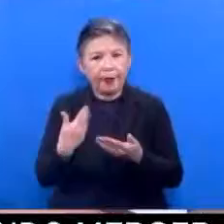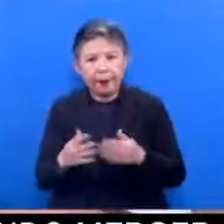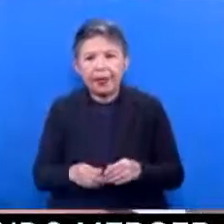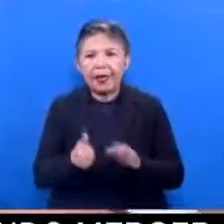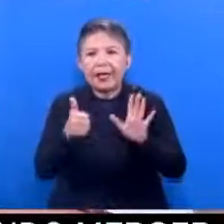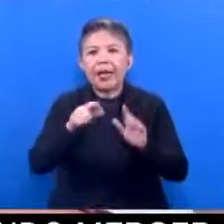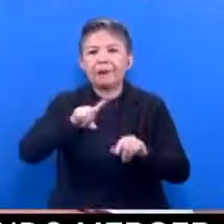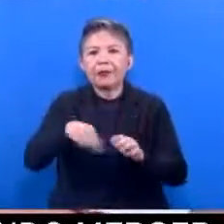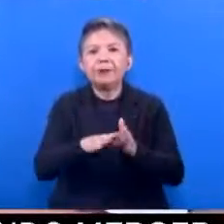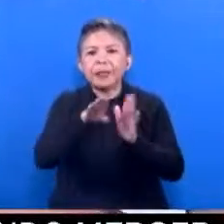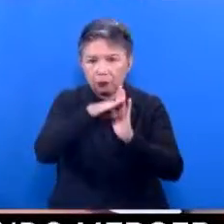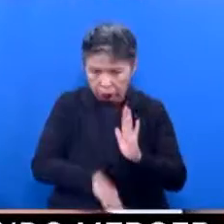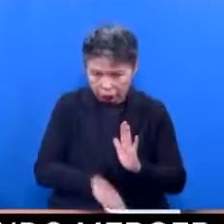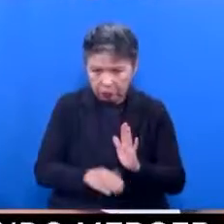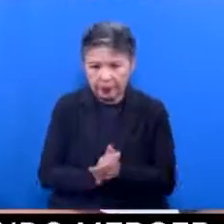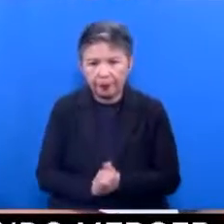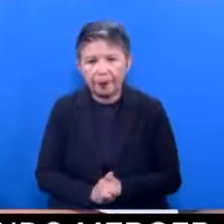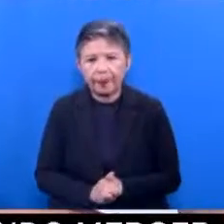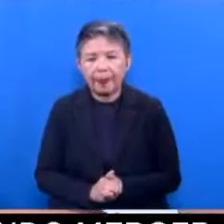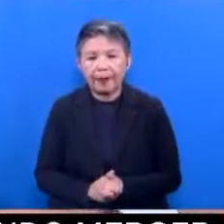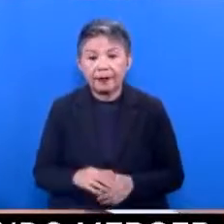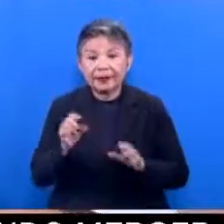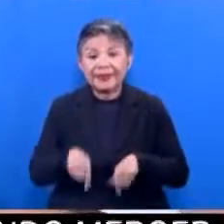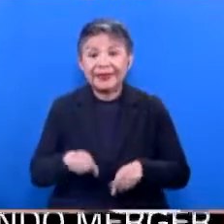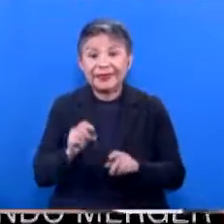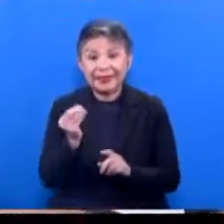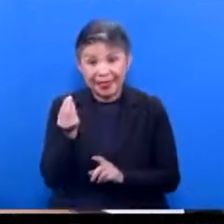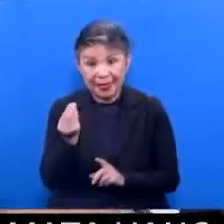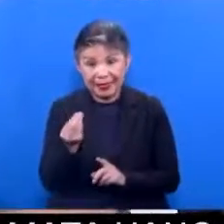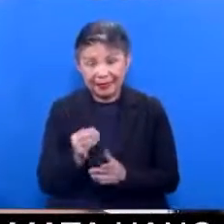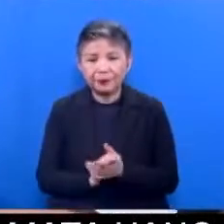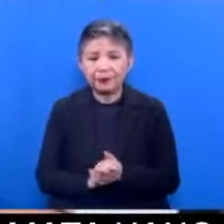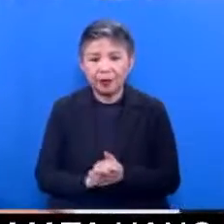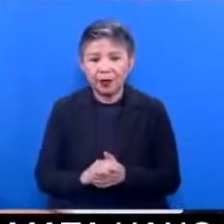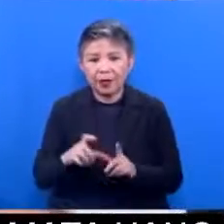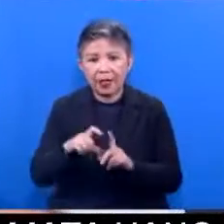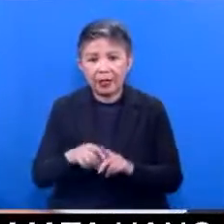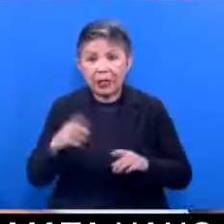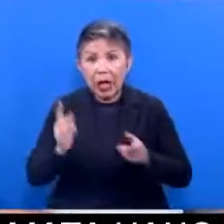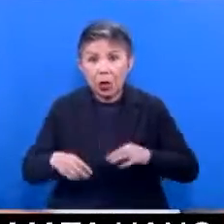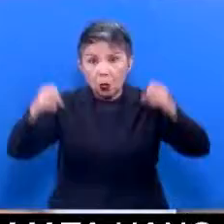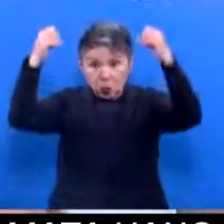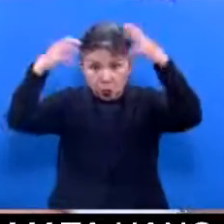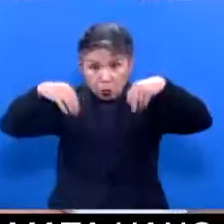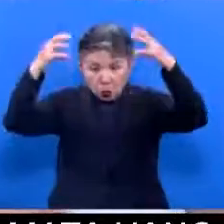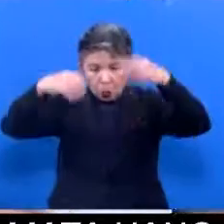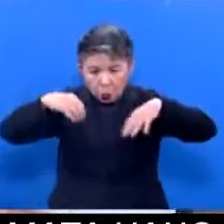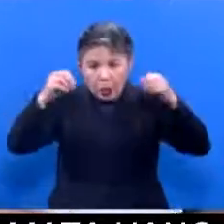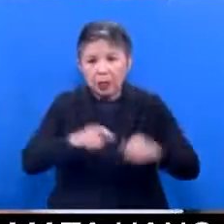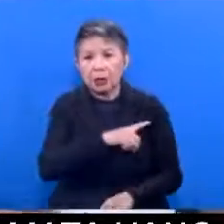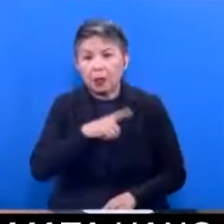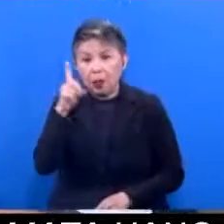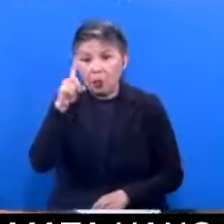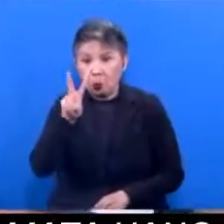Tadi saya sampaikan kapasitas kita 100 mm per hari. Nah, kalau hujannya itu merata sepanjang 24